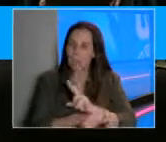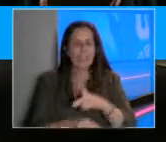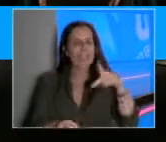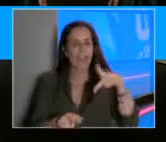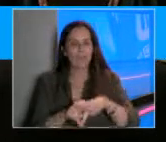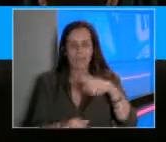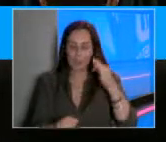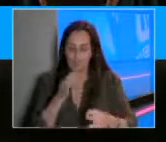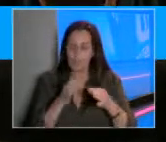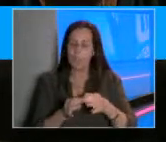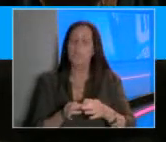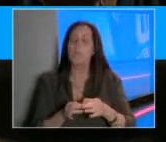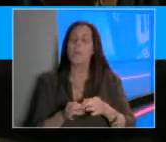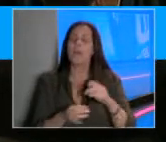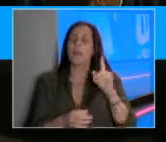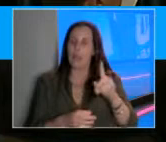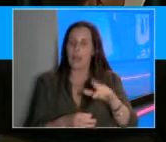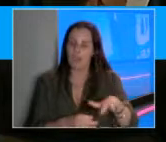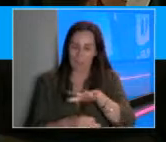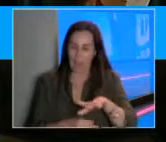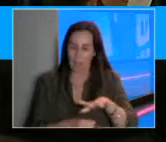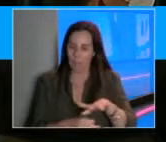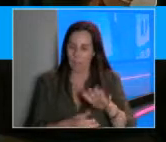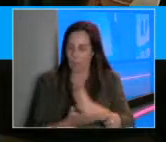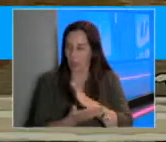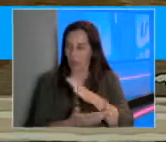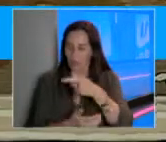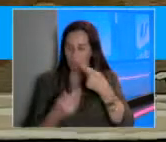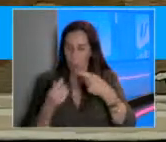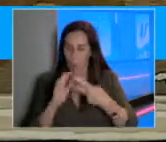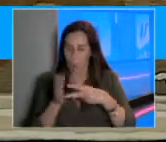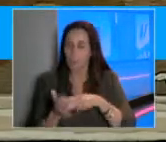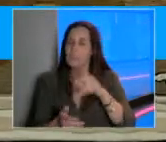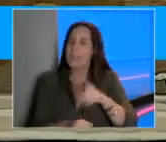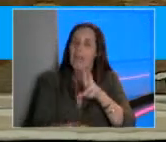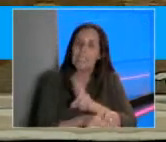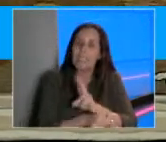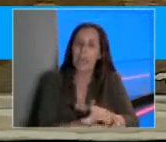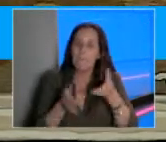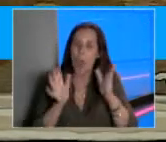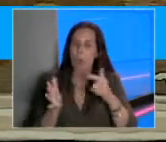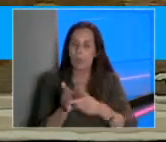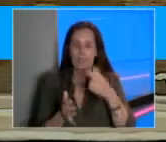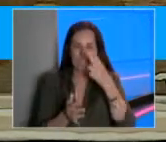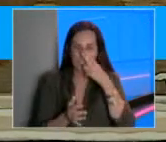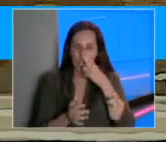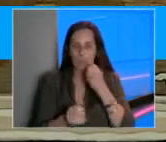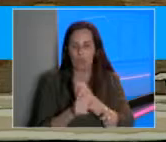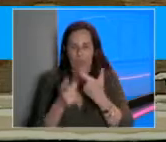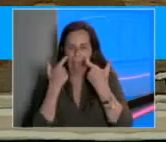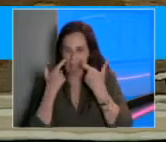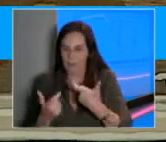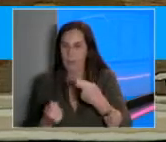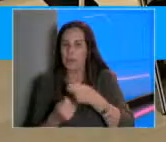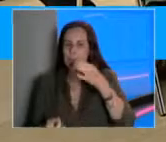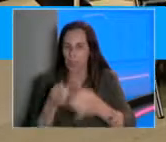מהתערבות שיפוטית, מפלישה שיפוטית למתחם שיקול הדעת של נבחרי הציבור, צריך להיזהר מאוד מניסיון לאכוף עליהם באופן